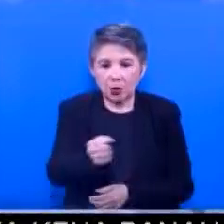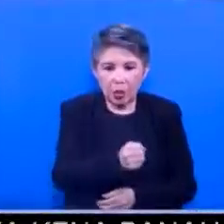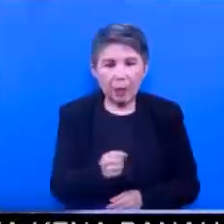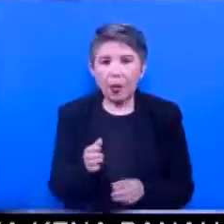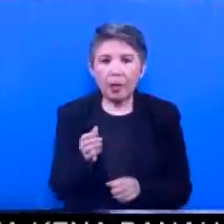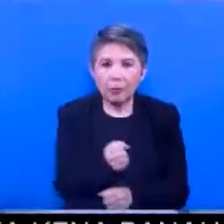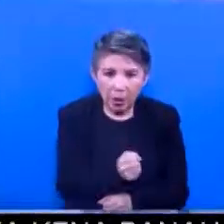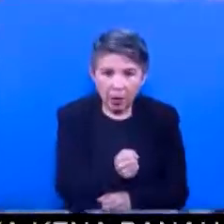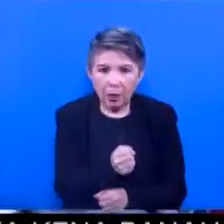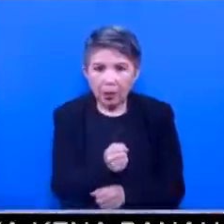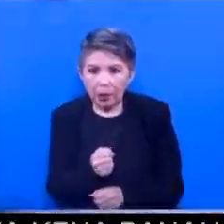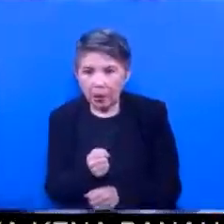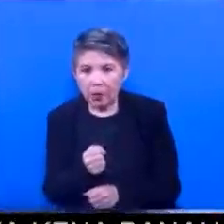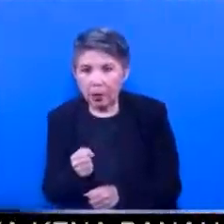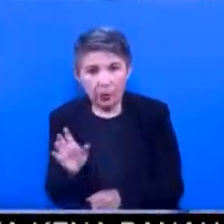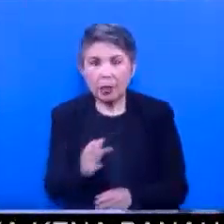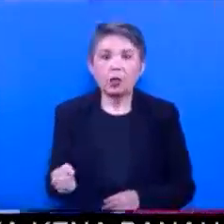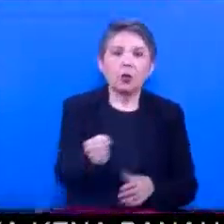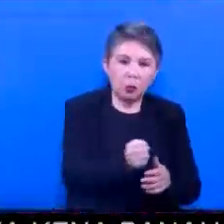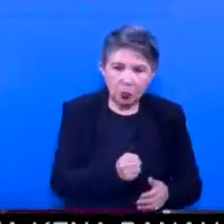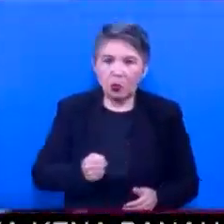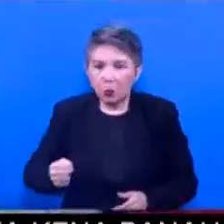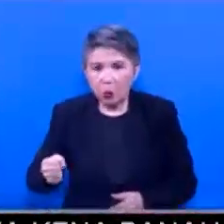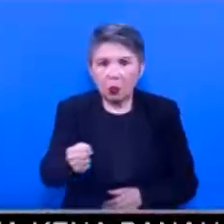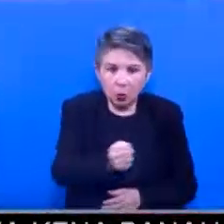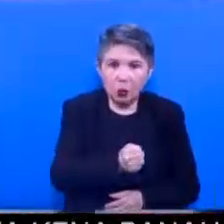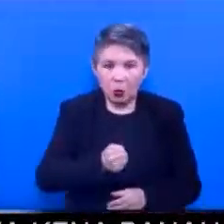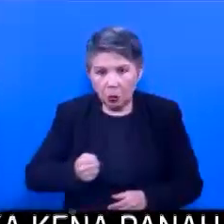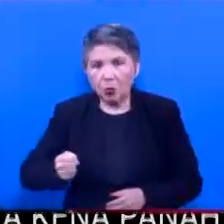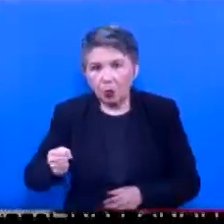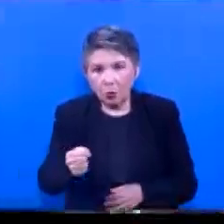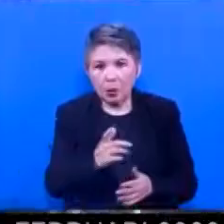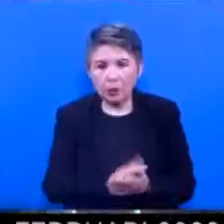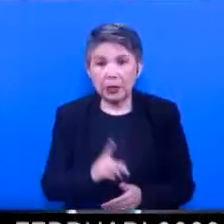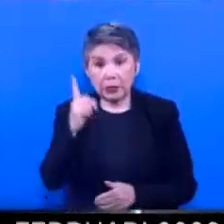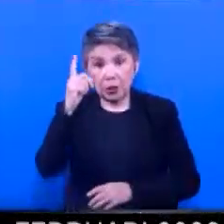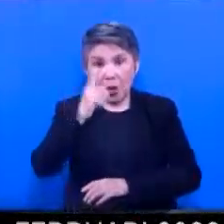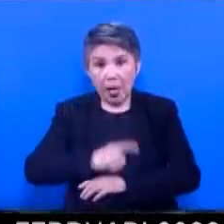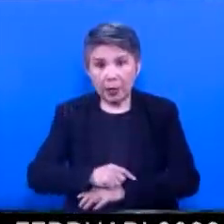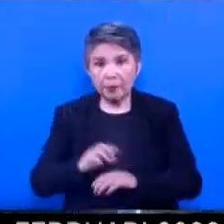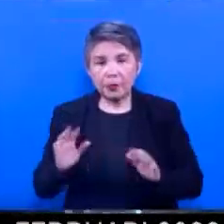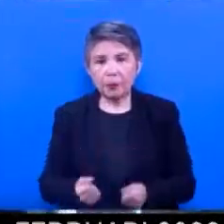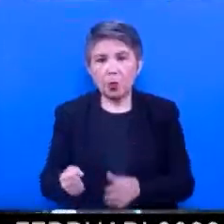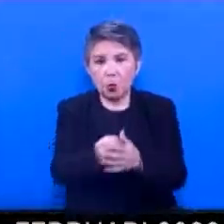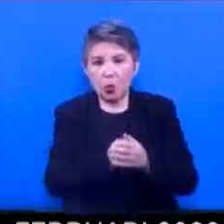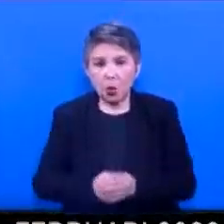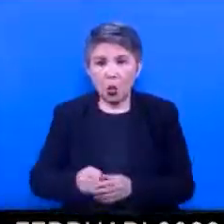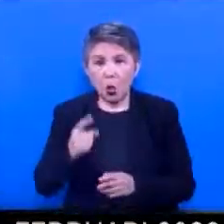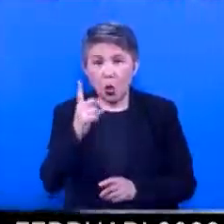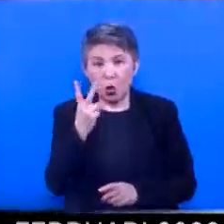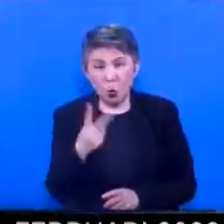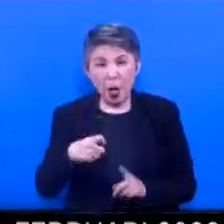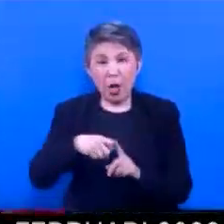Berbeda dengan para pekerja yang sudah turun-temurun membuat tahu di pabrik ini. Dalam sehari, mereka mampu menggiling 2 kuintal